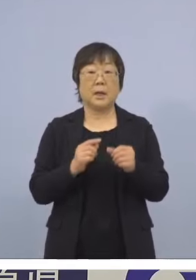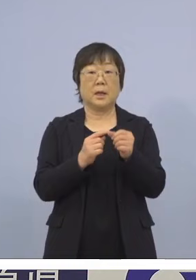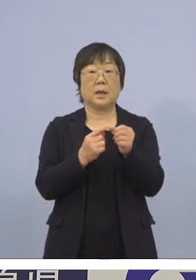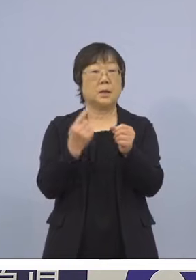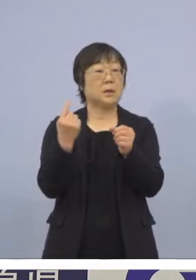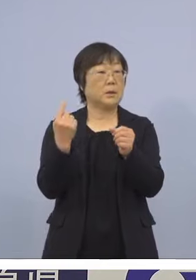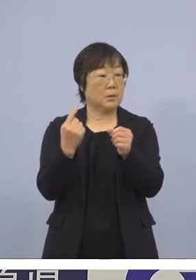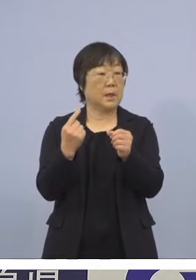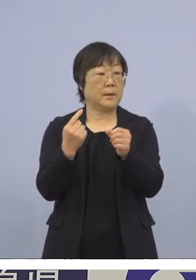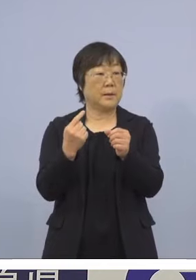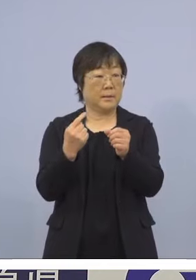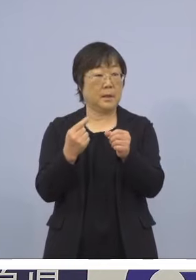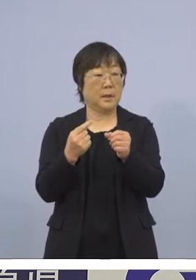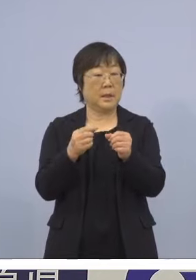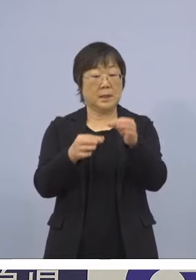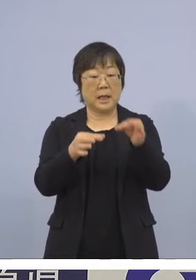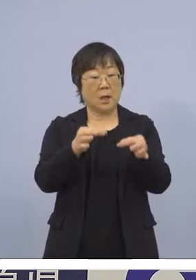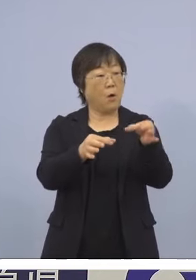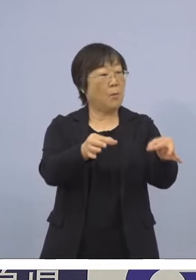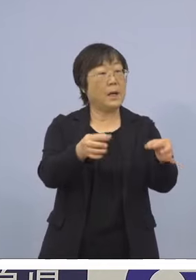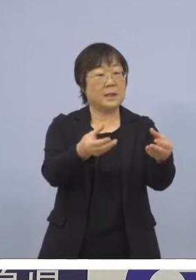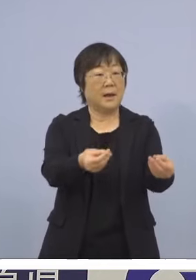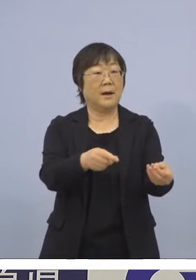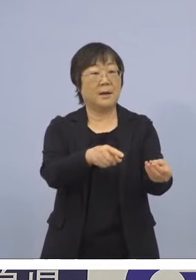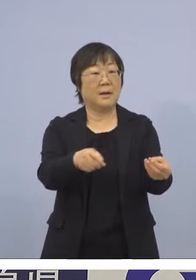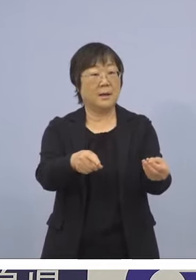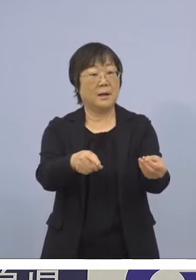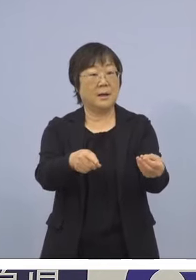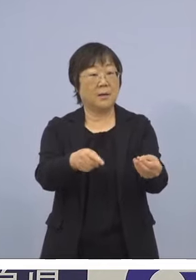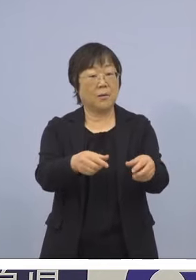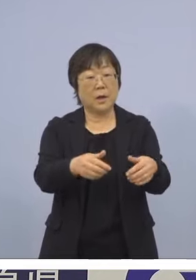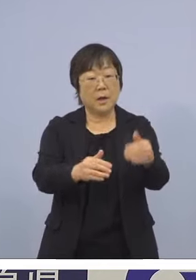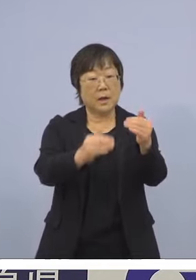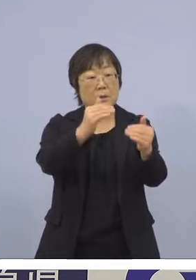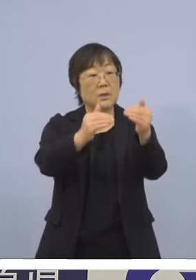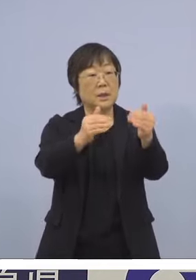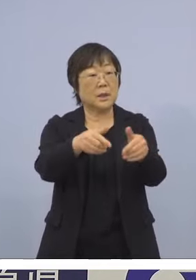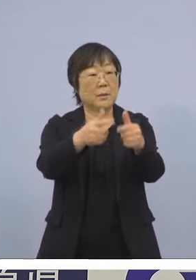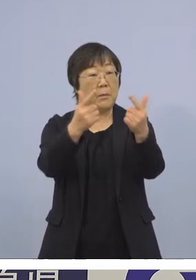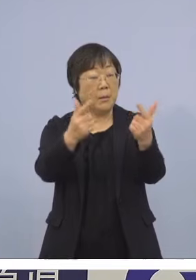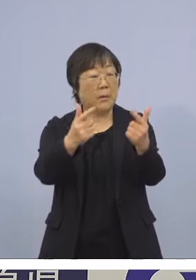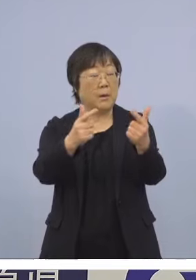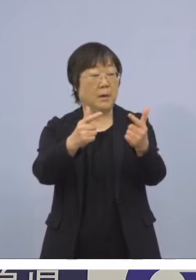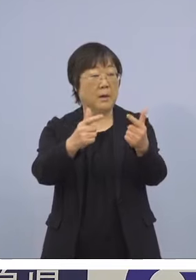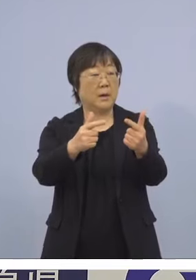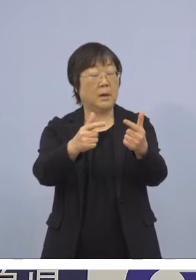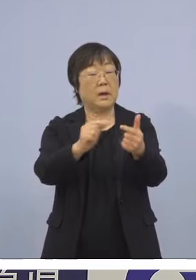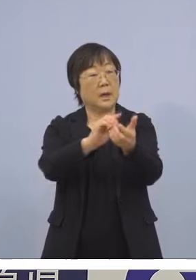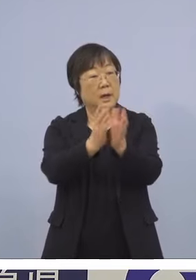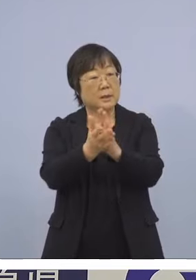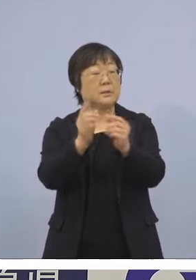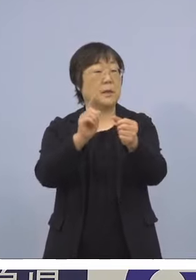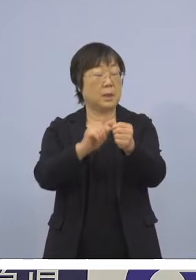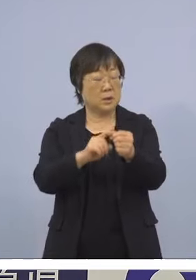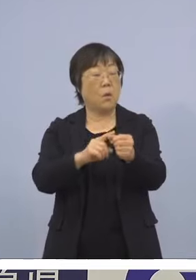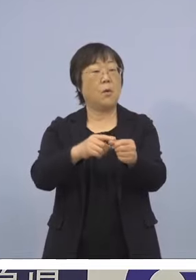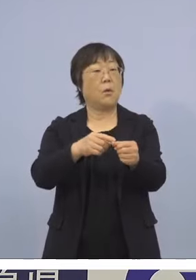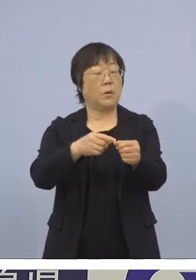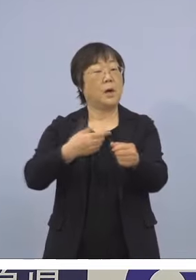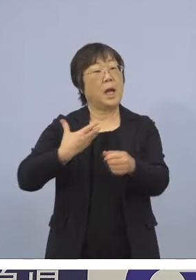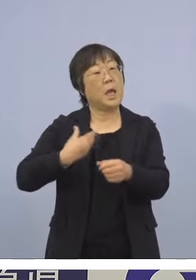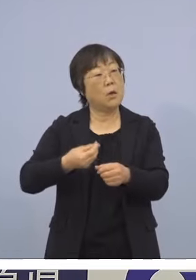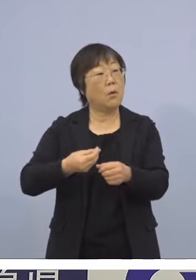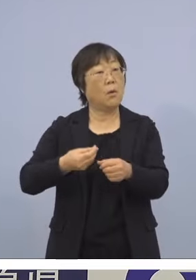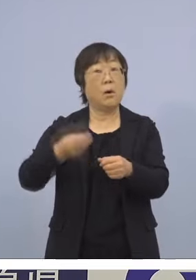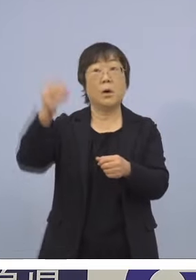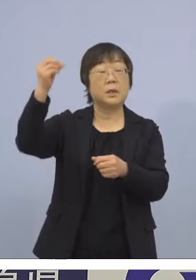種をまいてきたこと、それを咲かせるための今度は 栄養素というかね、